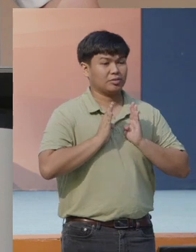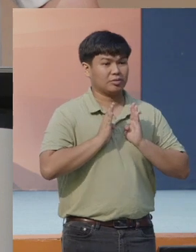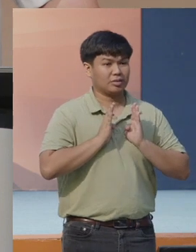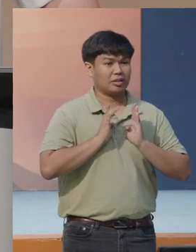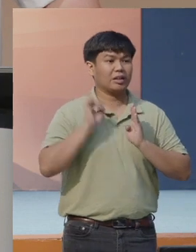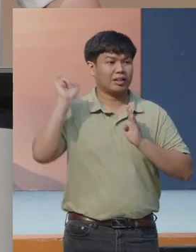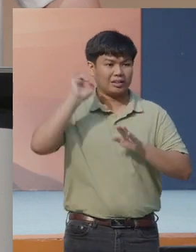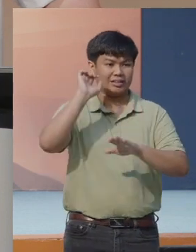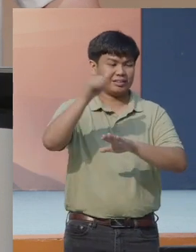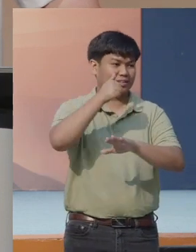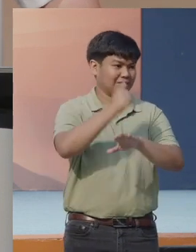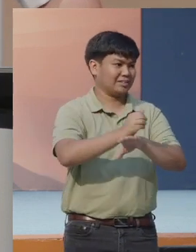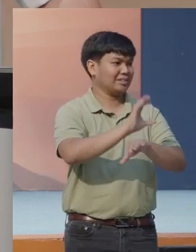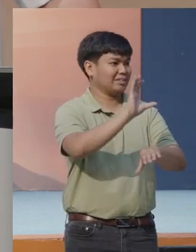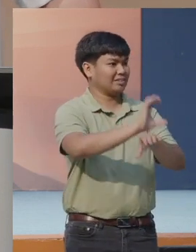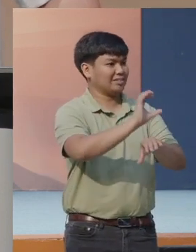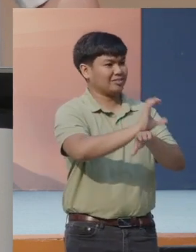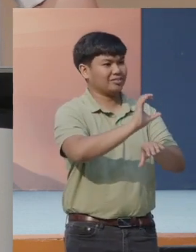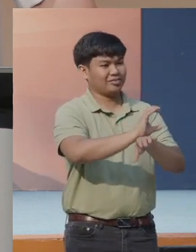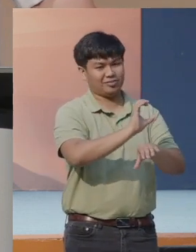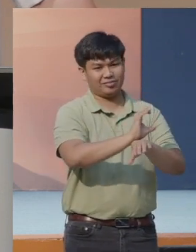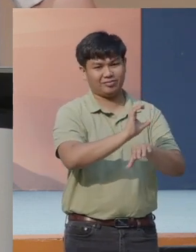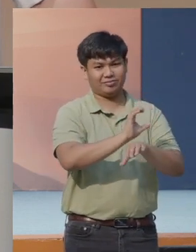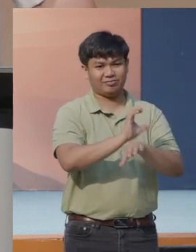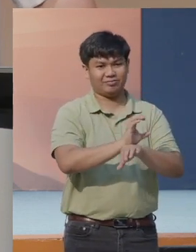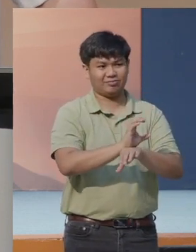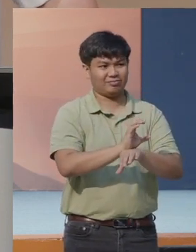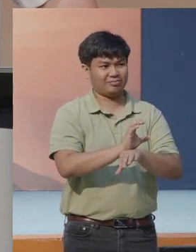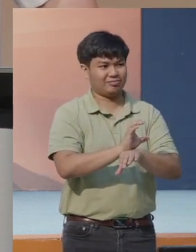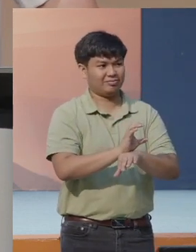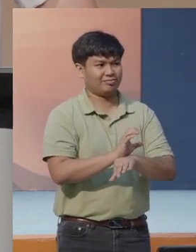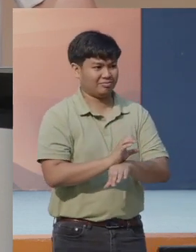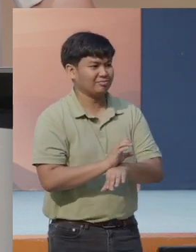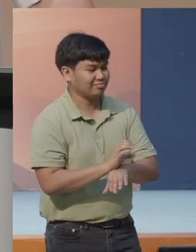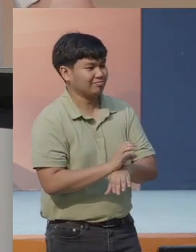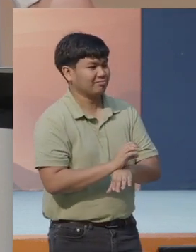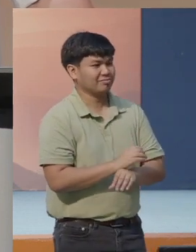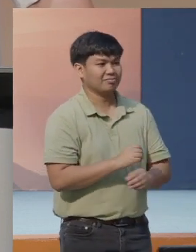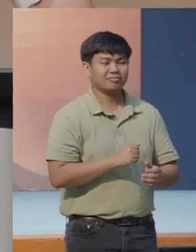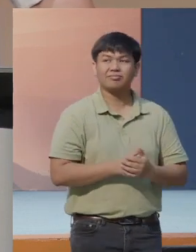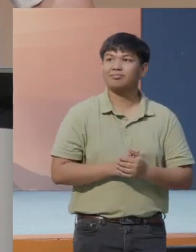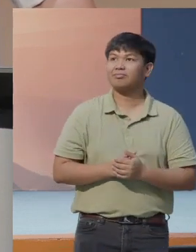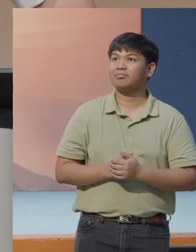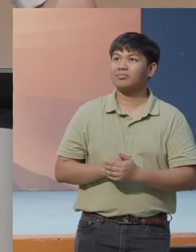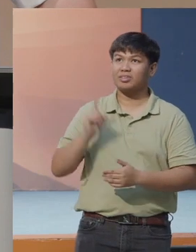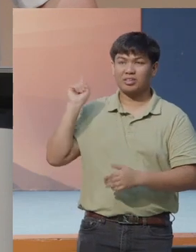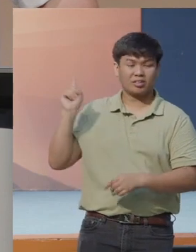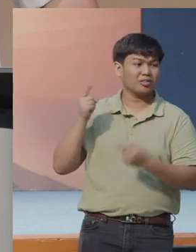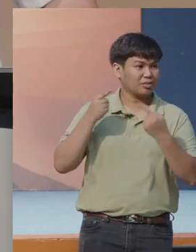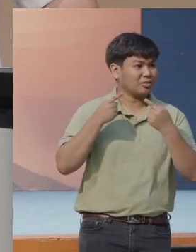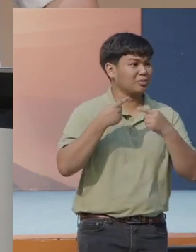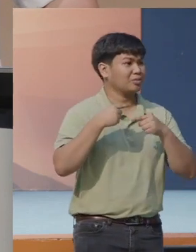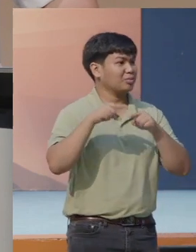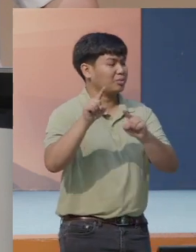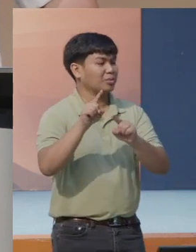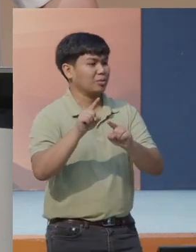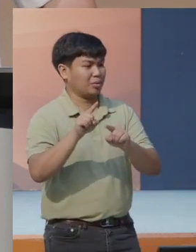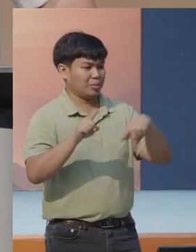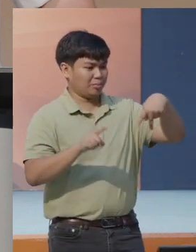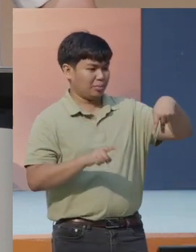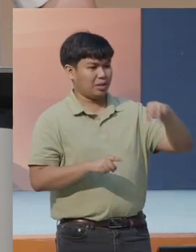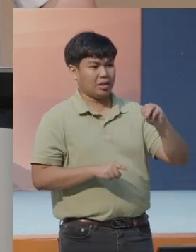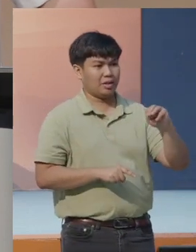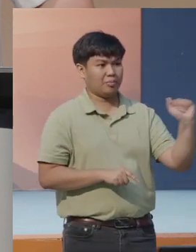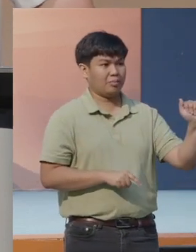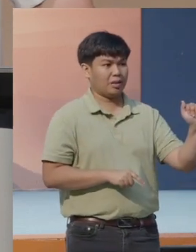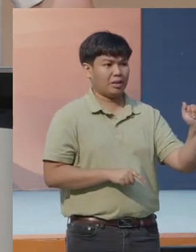saan siya nagli-lead. Minsan na rin siyang na-involve sa Philippine Military Academy Christian Fellowship as